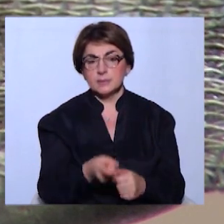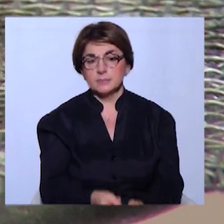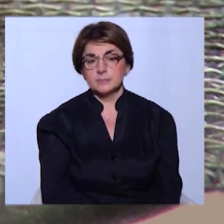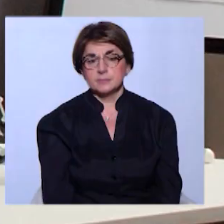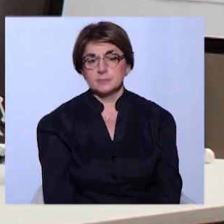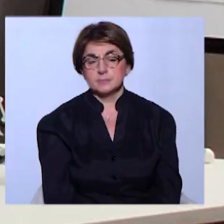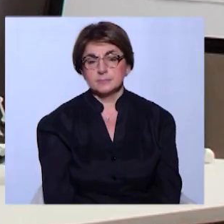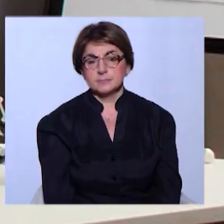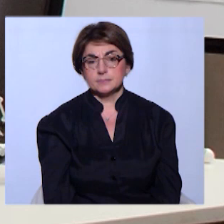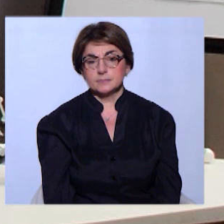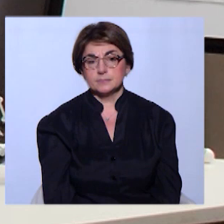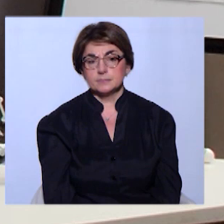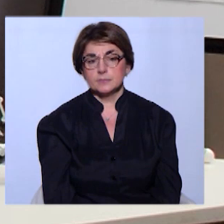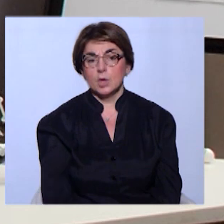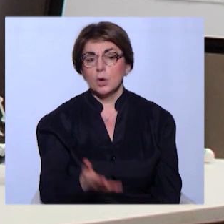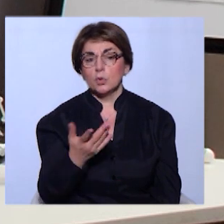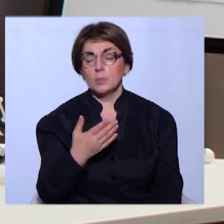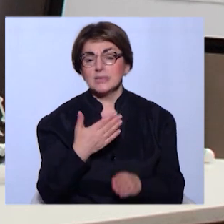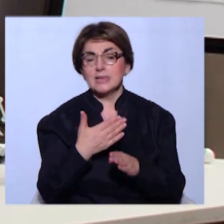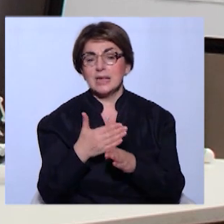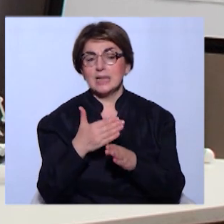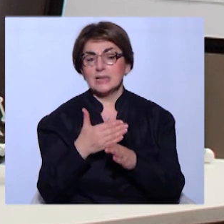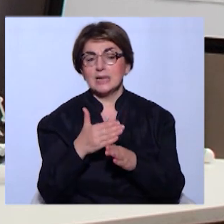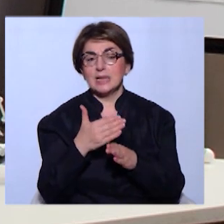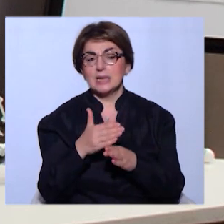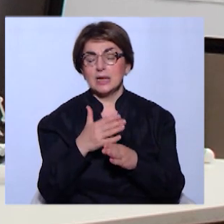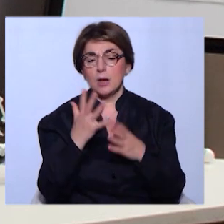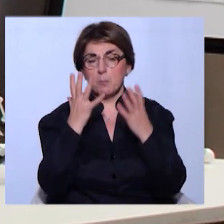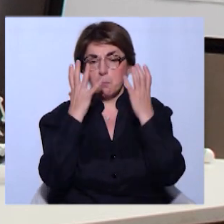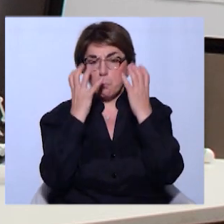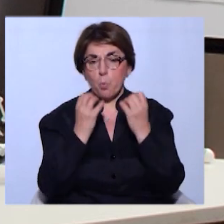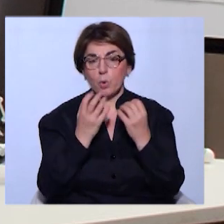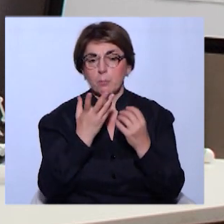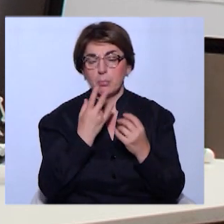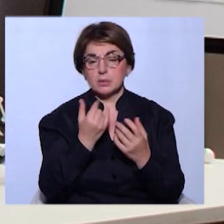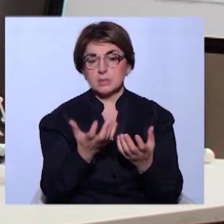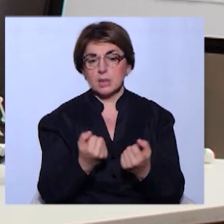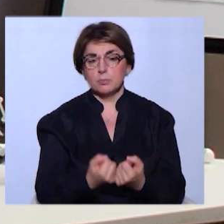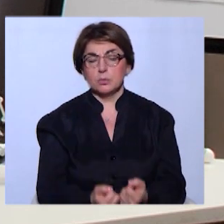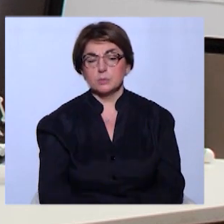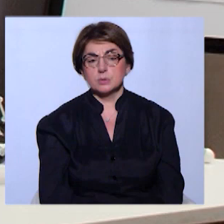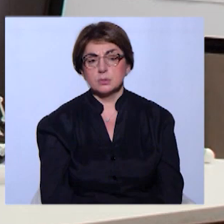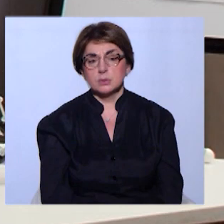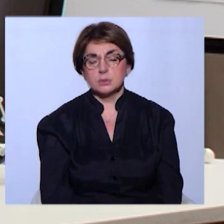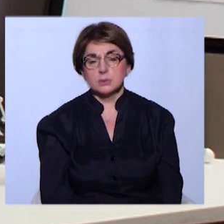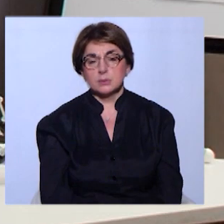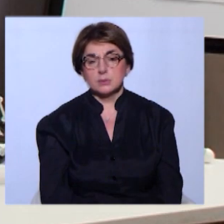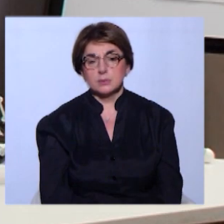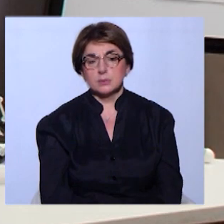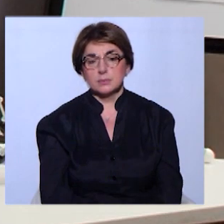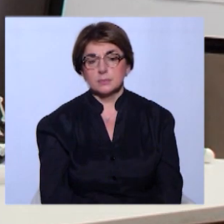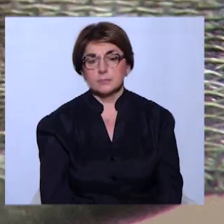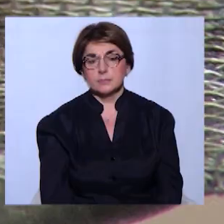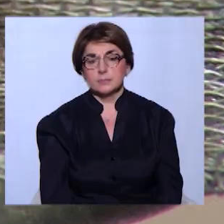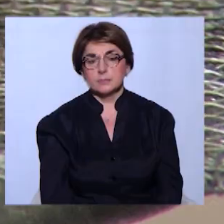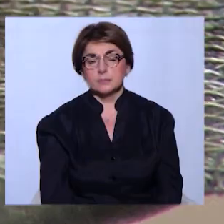აი გამდნარ გოგირდში კი თუ გაატარებენ წყალბადს, ამ შემთხვევაში მიიღება გოგირდწყალბადი, რომელიც არის მომწამლავი